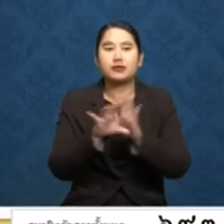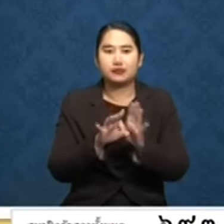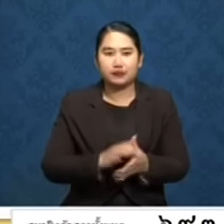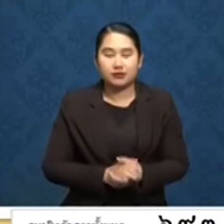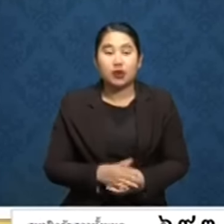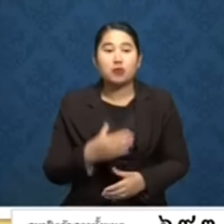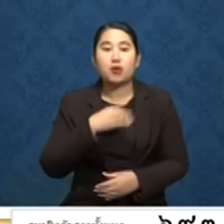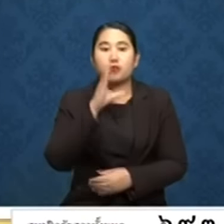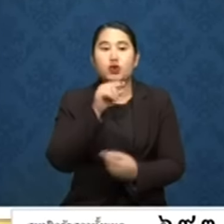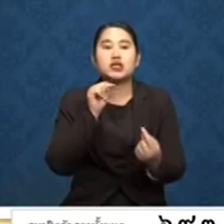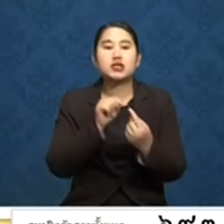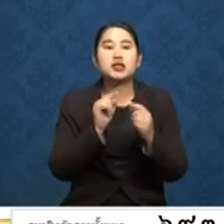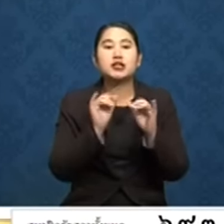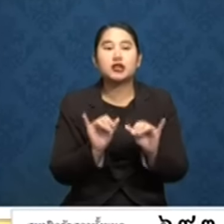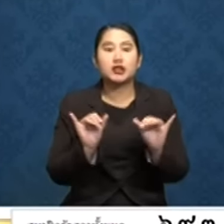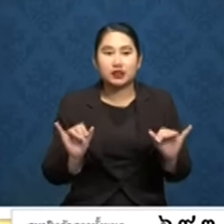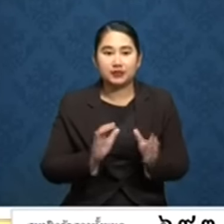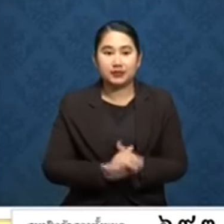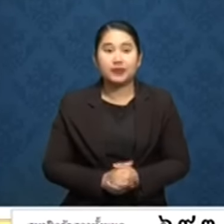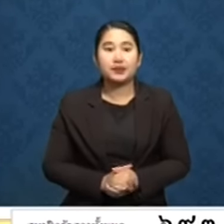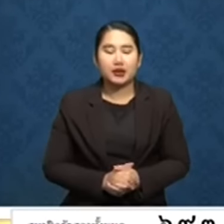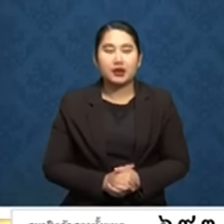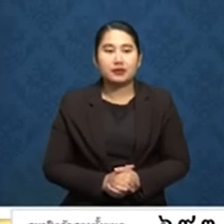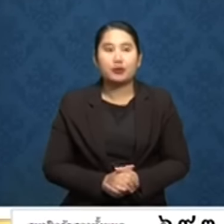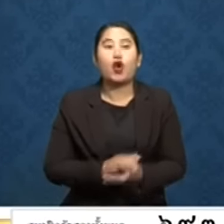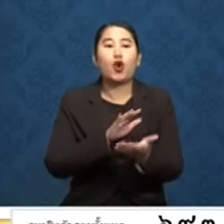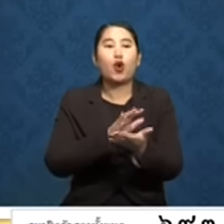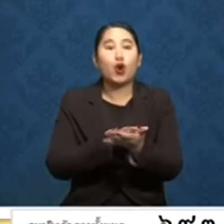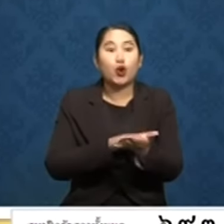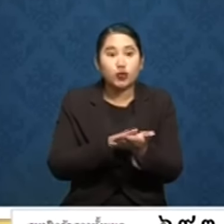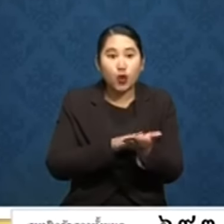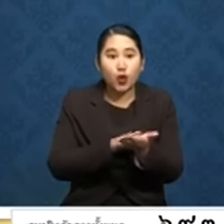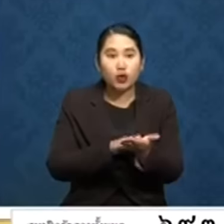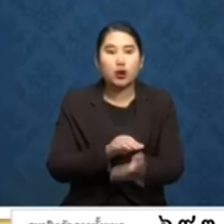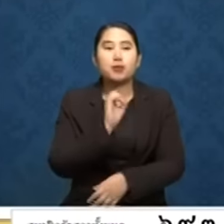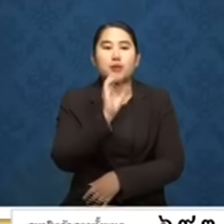จะพูดถึงเฉยๆครับว่าการขอโทษและข